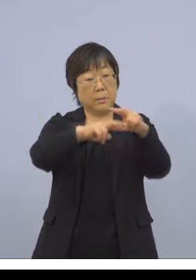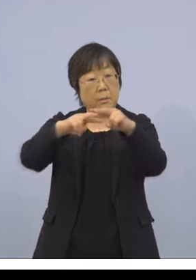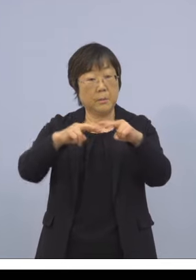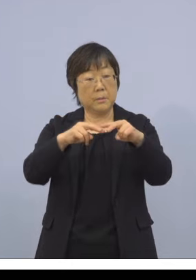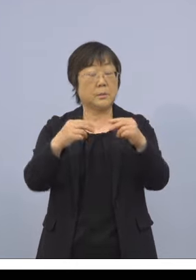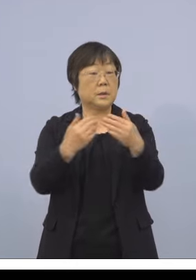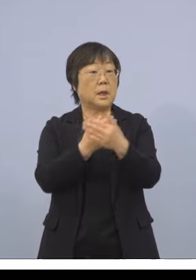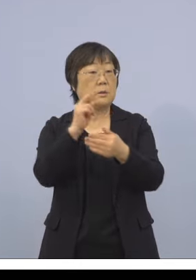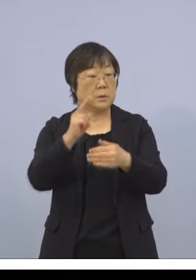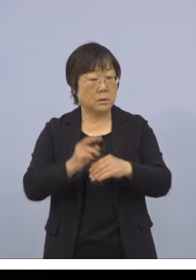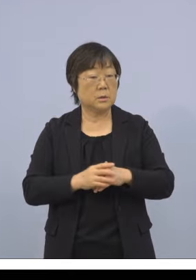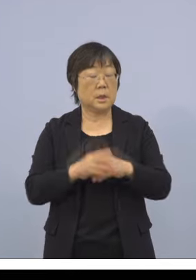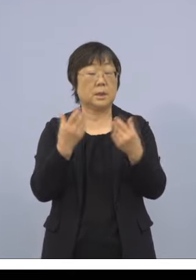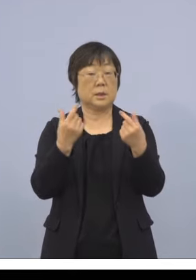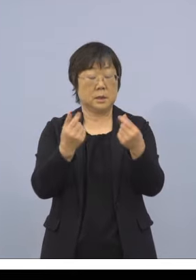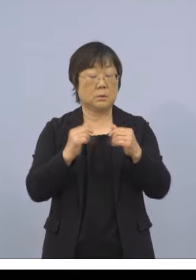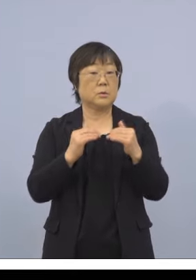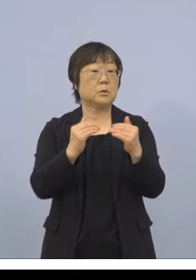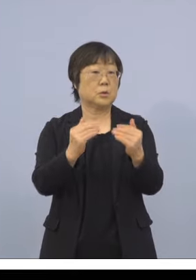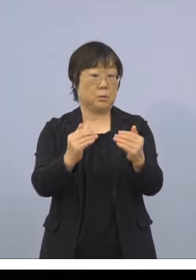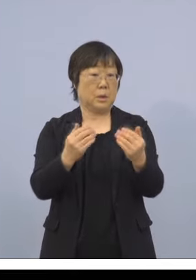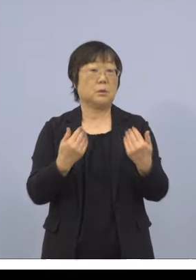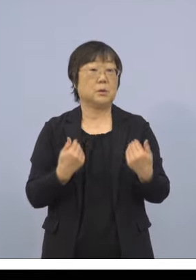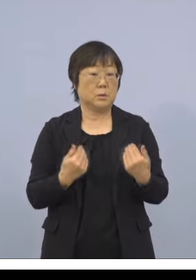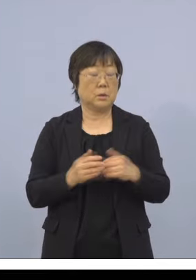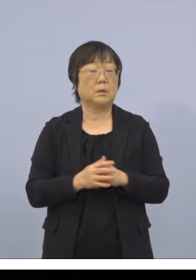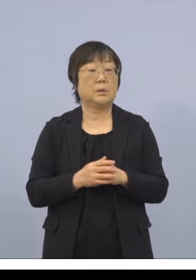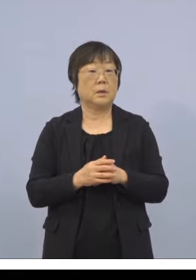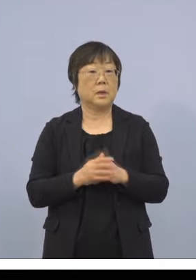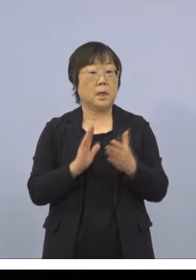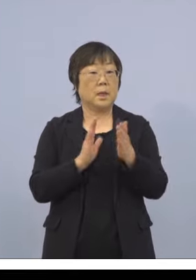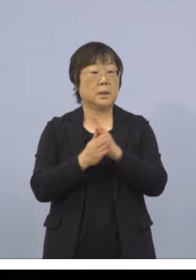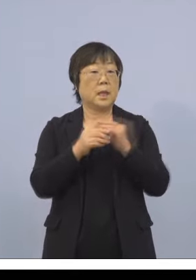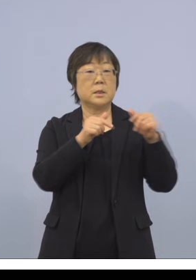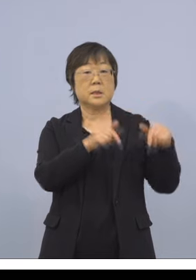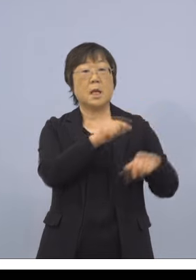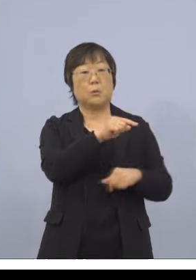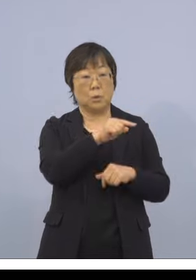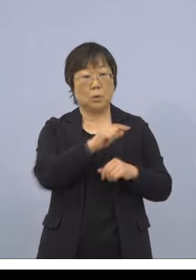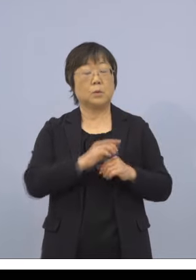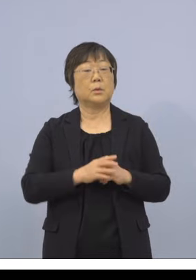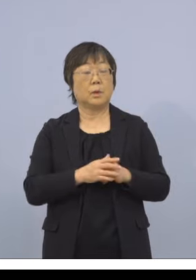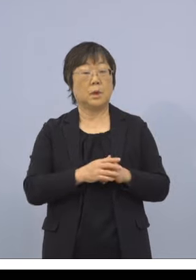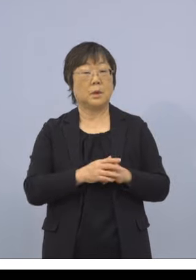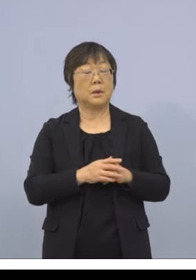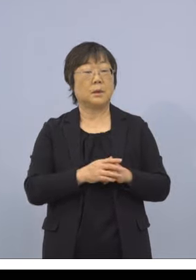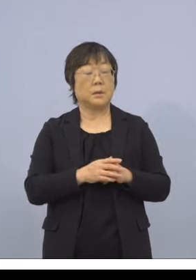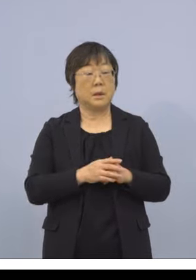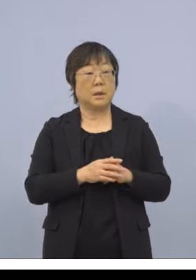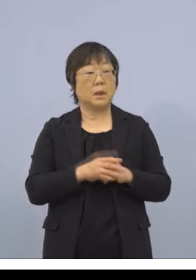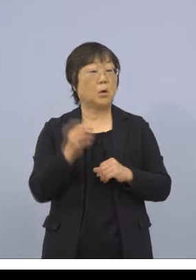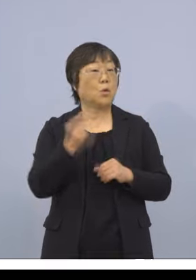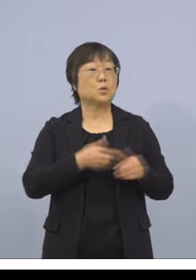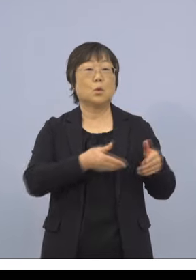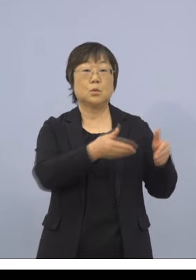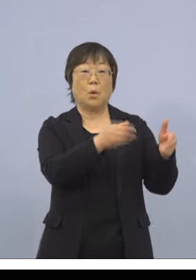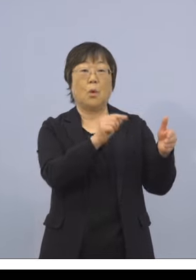そういったこともしっかりやらなくてはいけない。そしてまた県西部におきましてもですね、徳島高速道